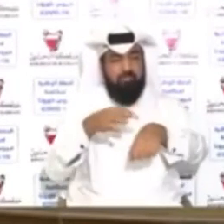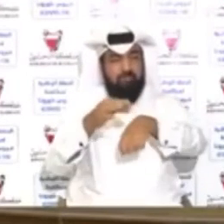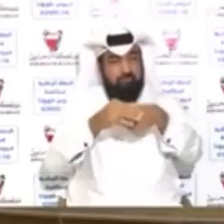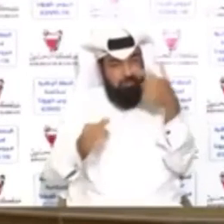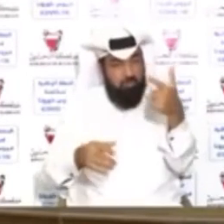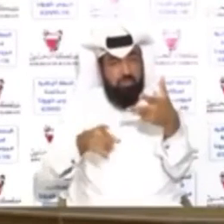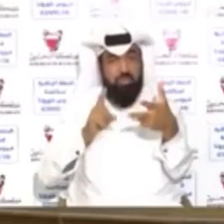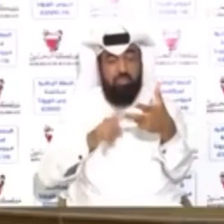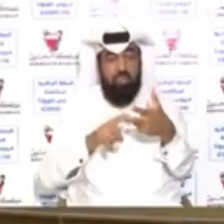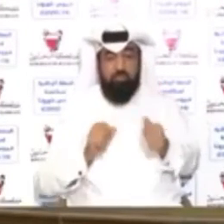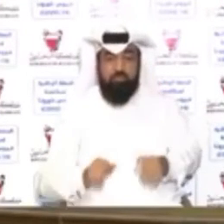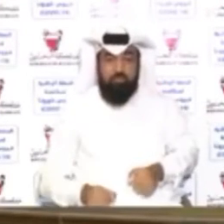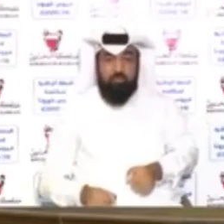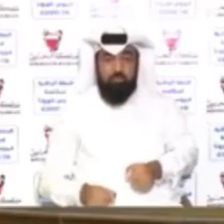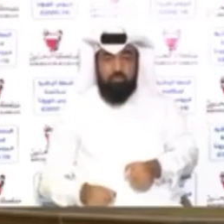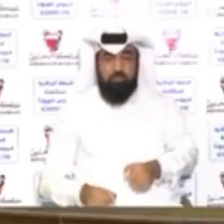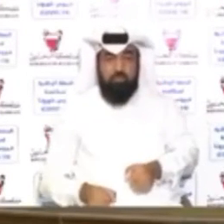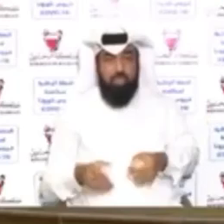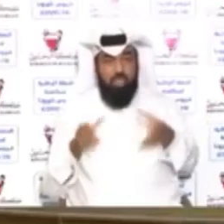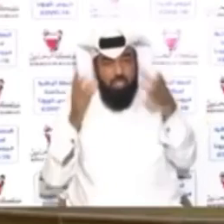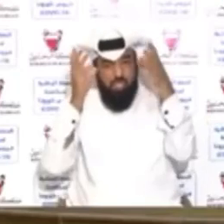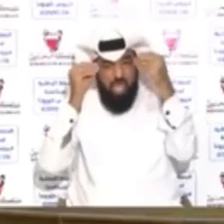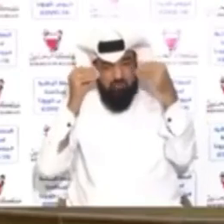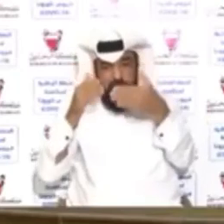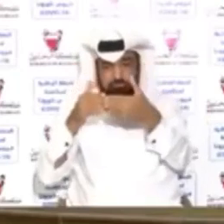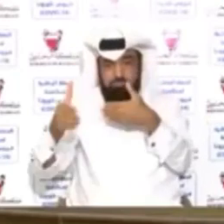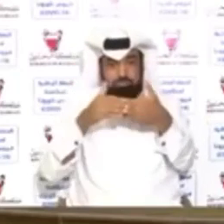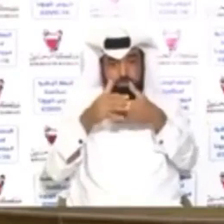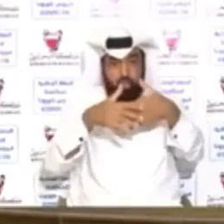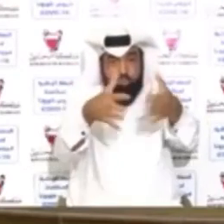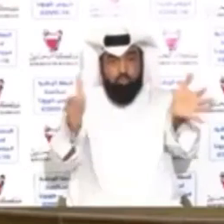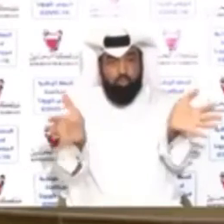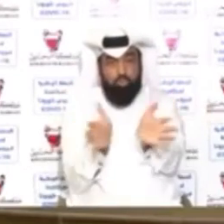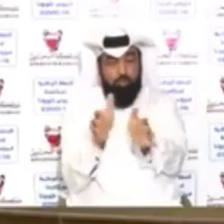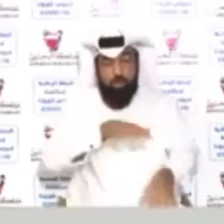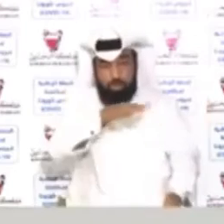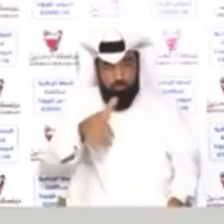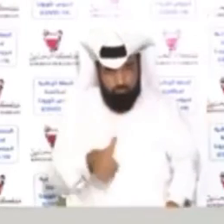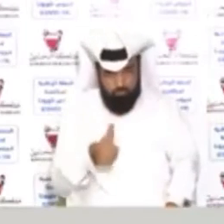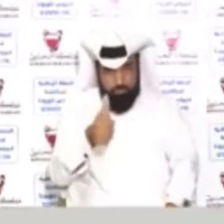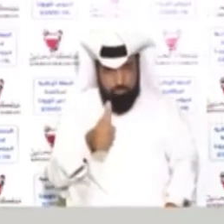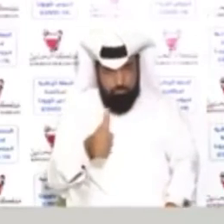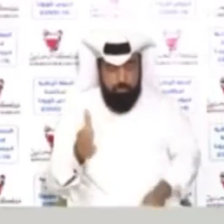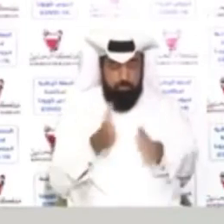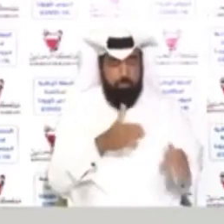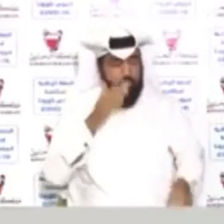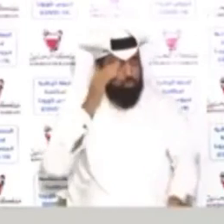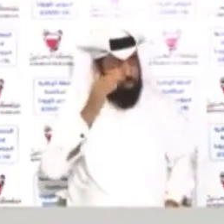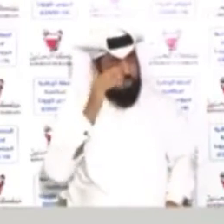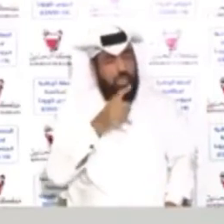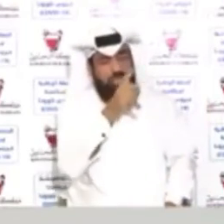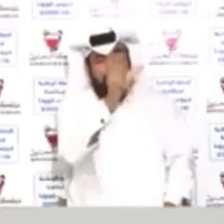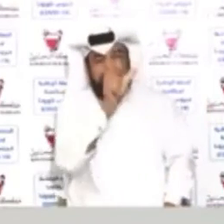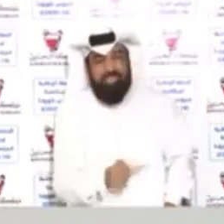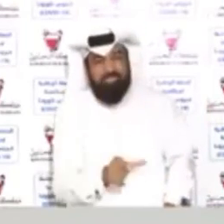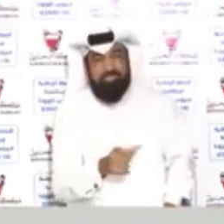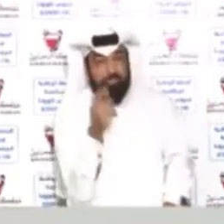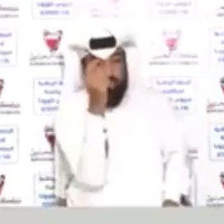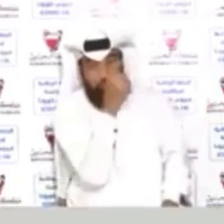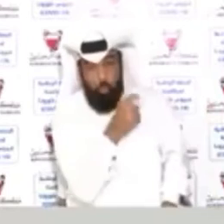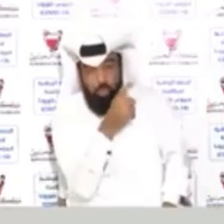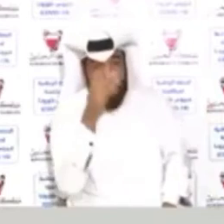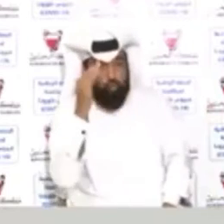ثقافة مناعة القطيع؟ شكرا على السؤال. يمكن أنا أشرت في الكلمة